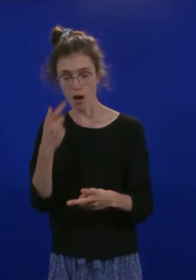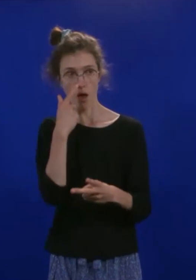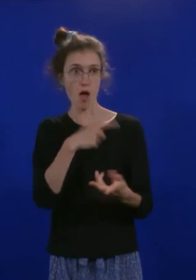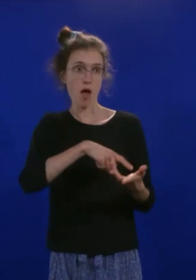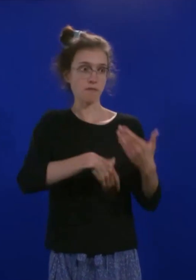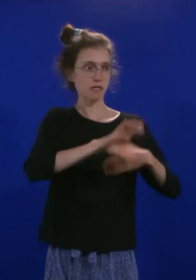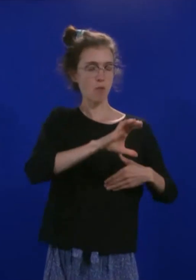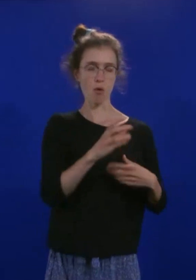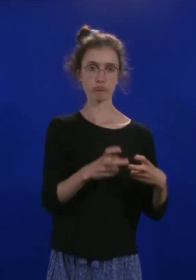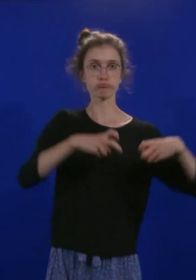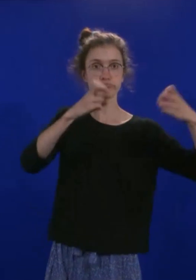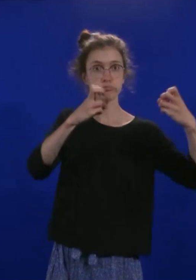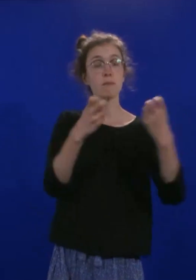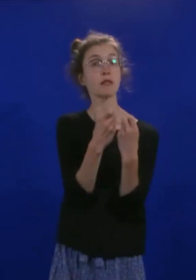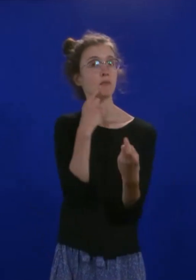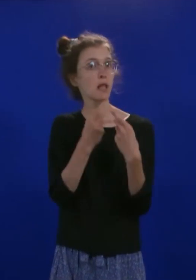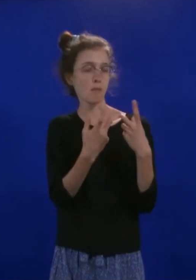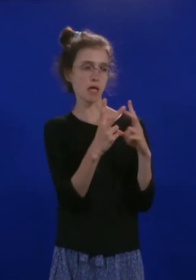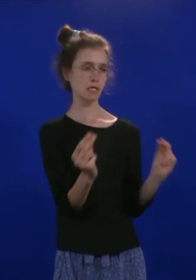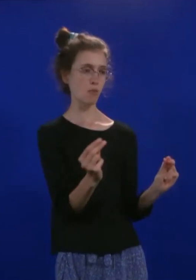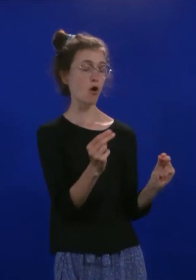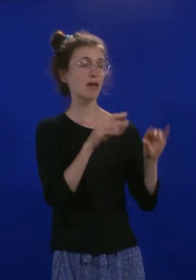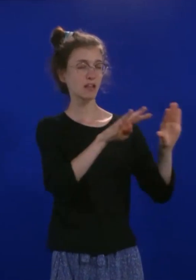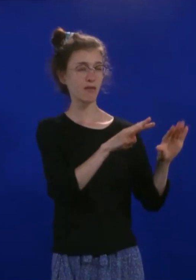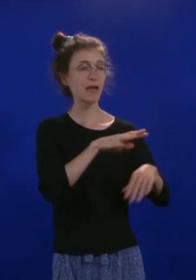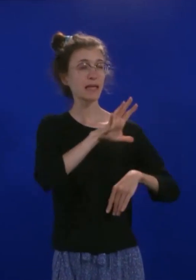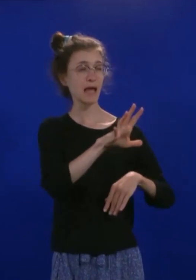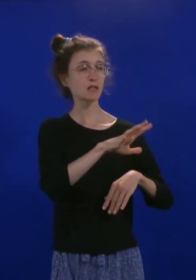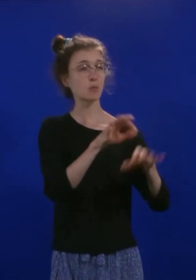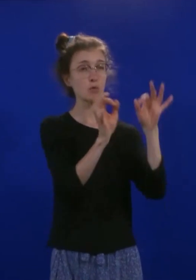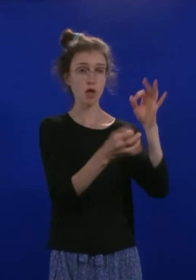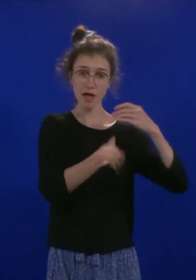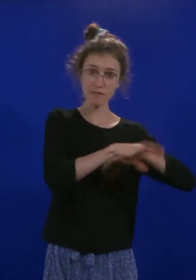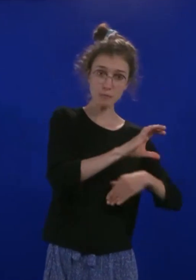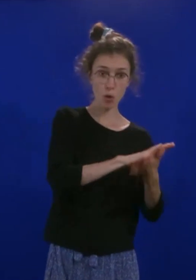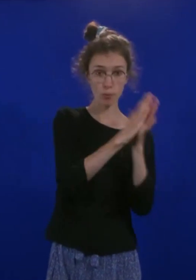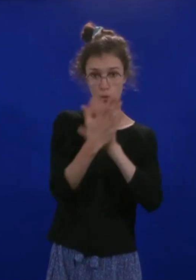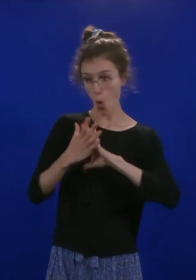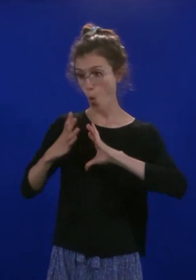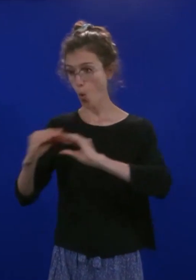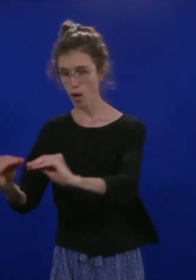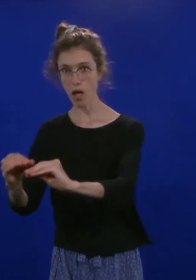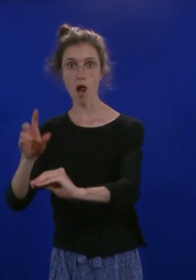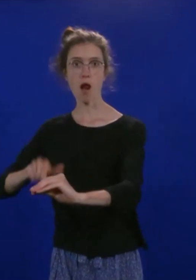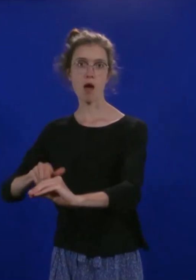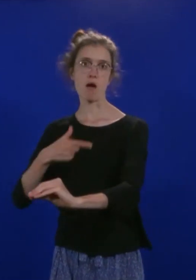celle de l'assainissement, avec 95% de taux de réalisation. Cela a été rappelé par Monsieur le vice-président en charge des finances. Je vous remercie.